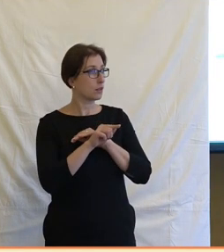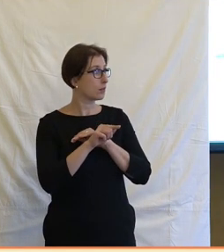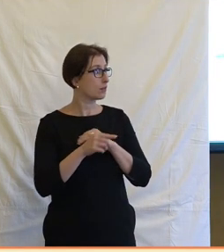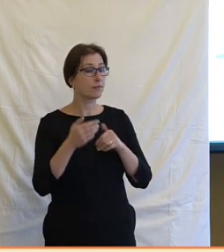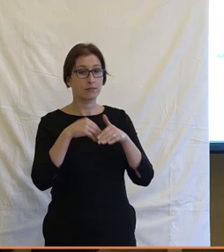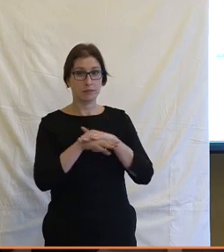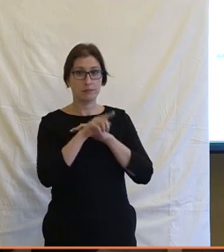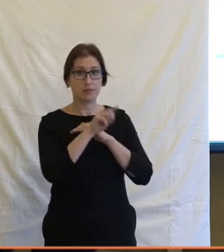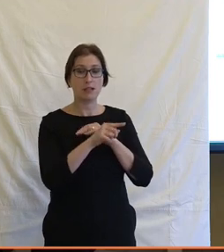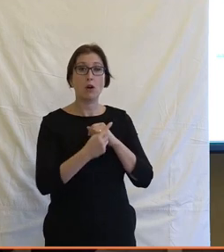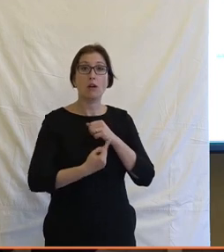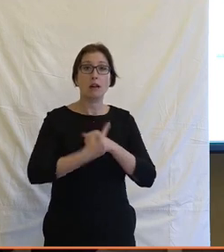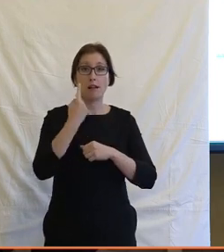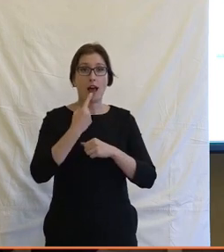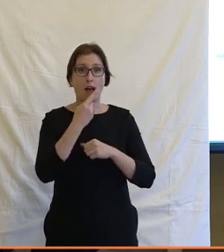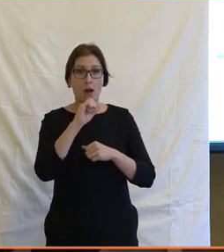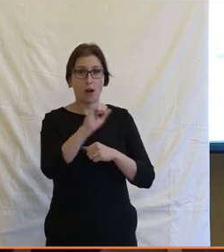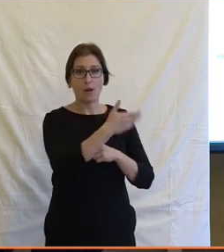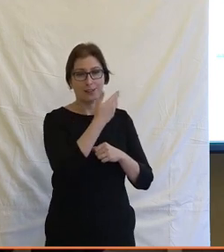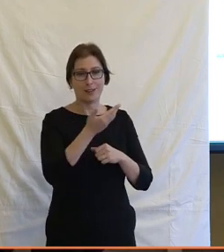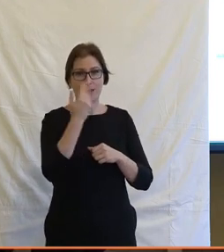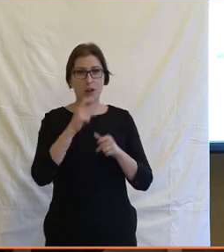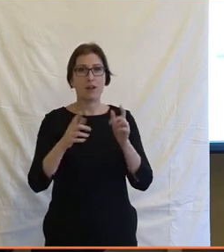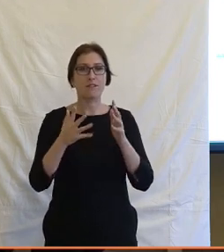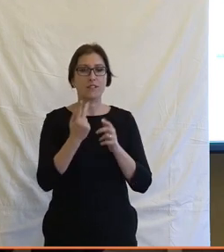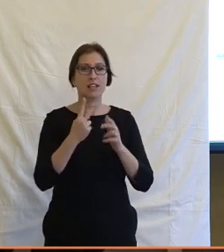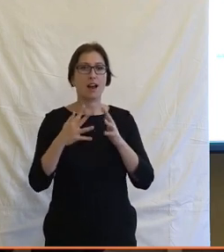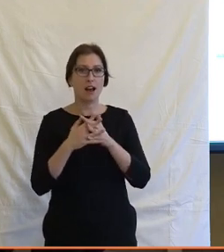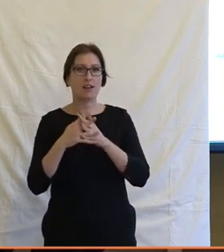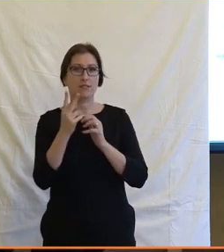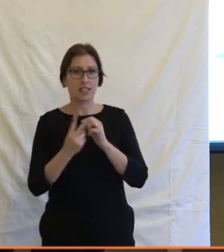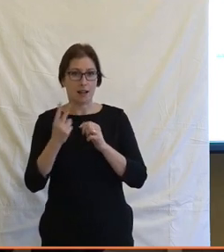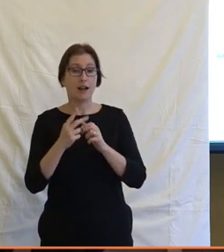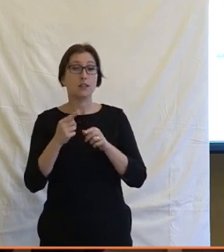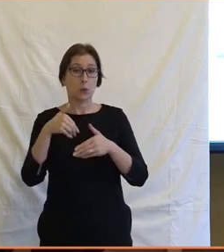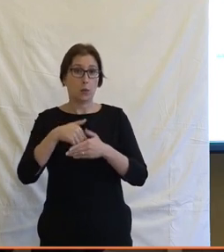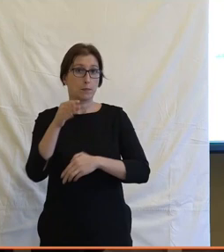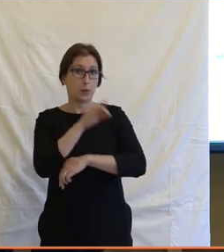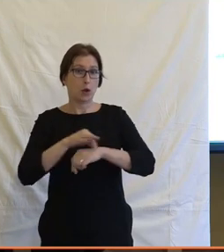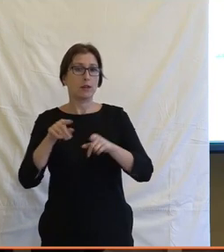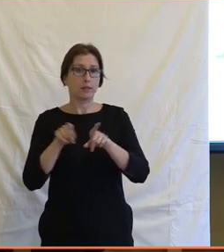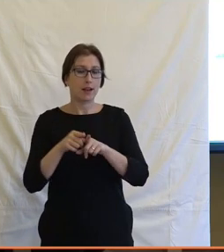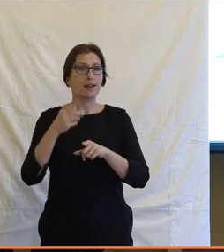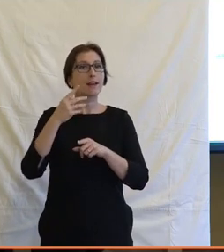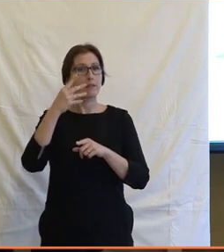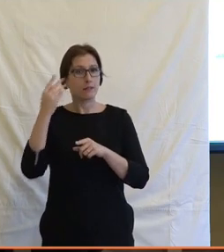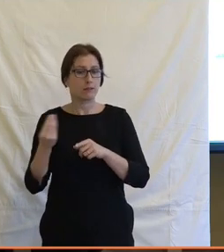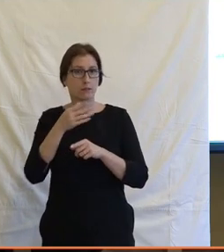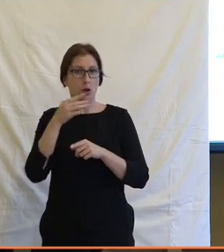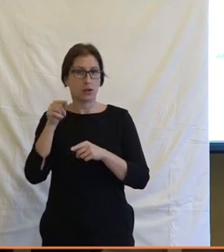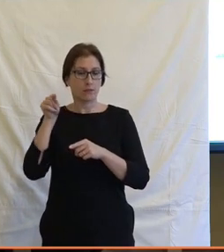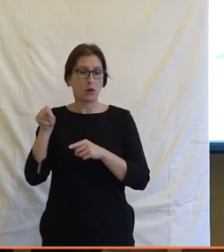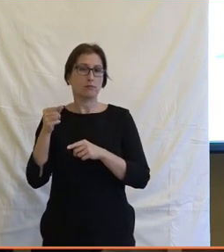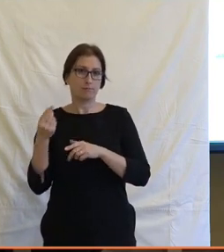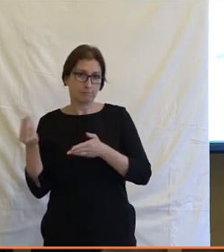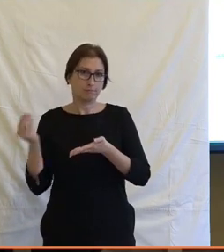Pardon, to video tady nebylo náhodou. Projekt VR Vitalis je dalším z projektů, který je teď v nadaci Vodafone.